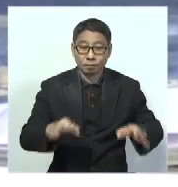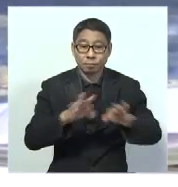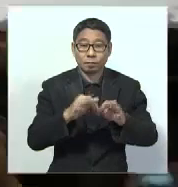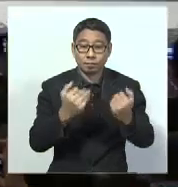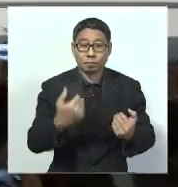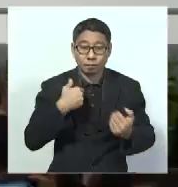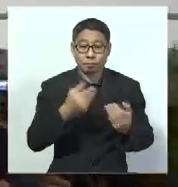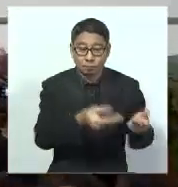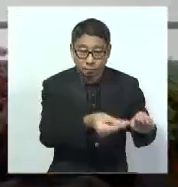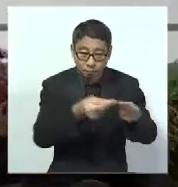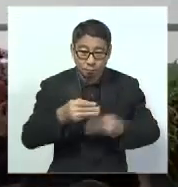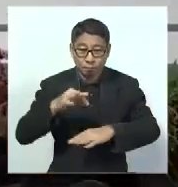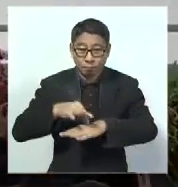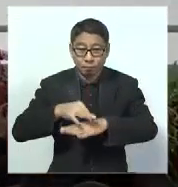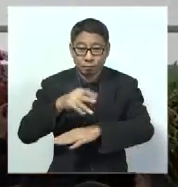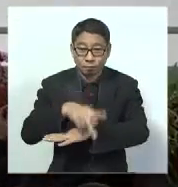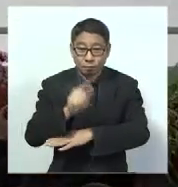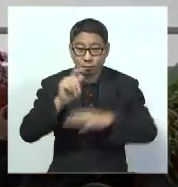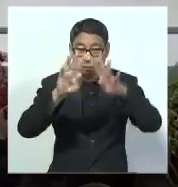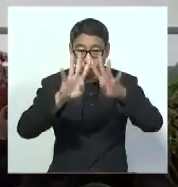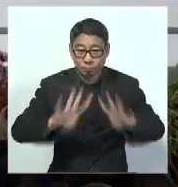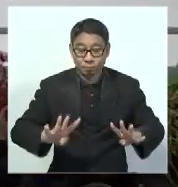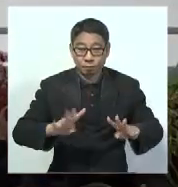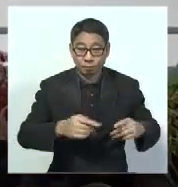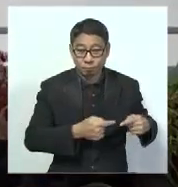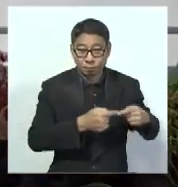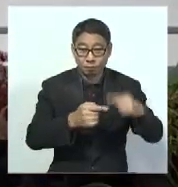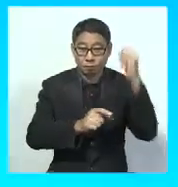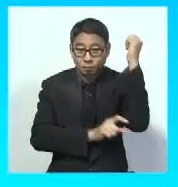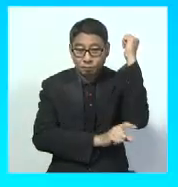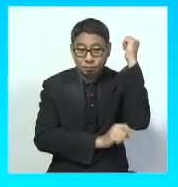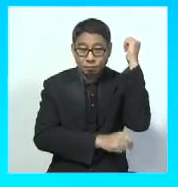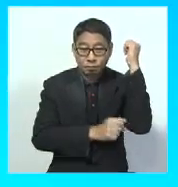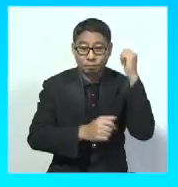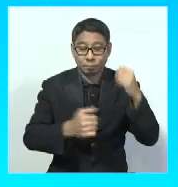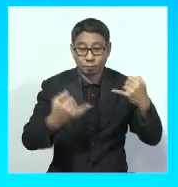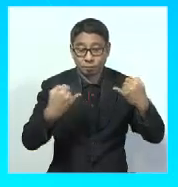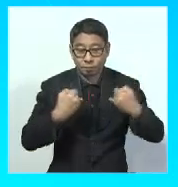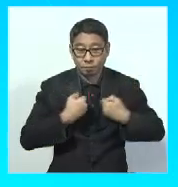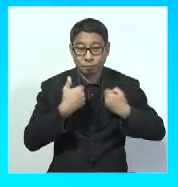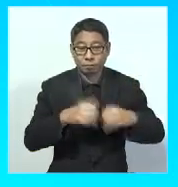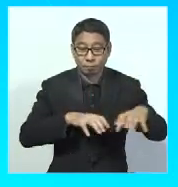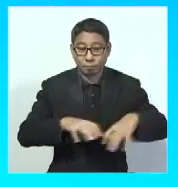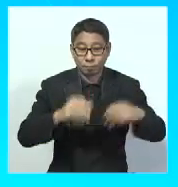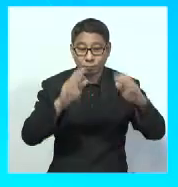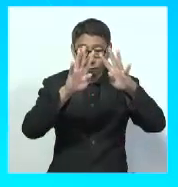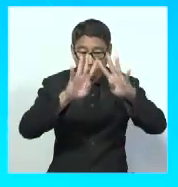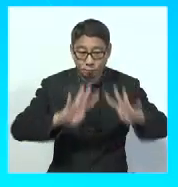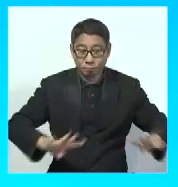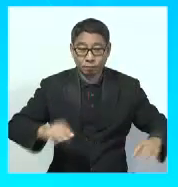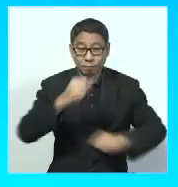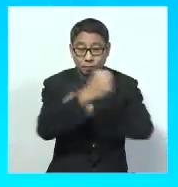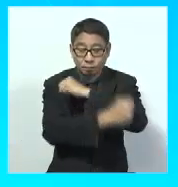ครับก็คือการรับมอบตำแหน่งประธานอาเซียนต่อจากสิงคโปร์และการเป็นเจ้าภาพการประชุมสุดยอดอาเซียนในปีหน้